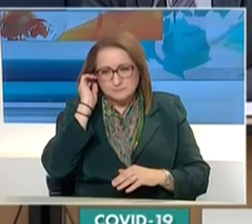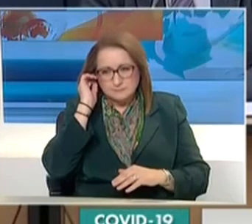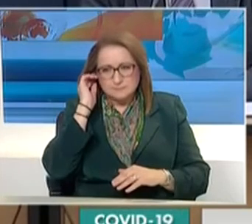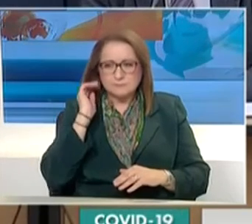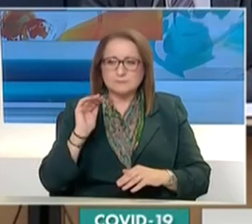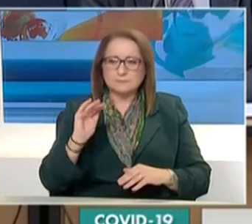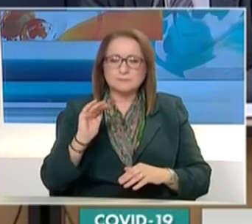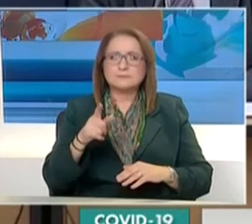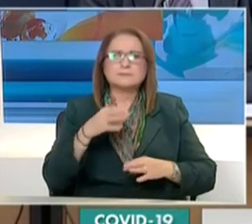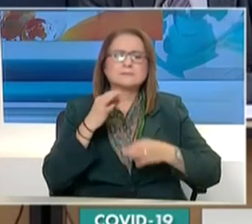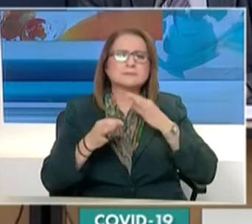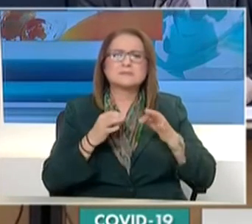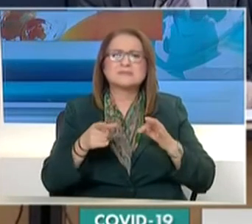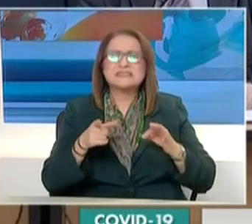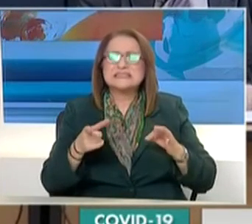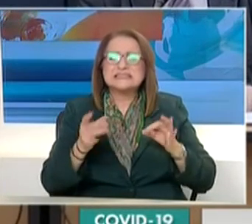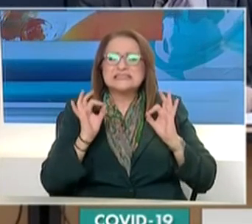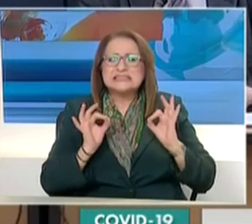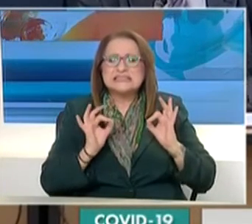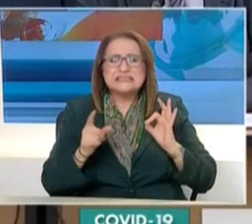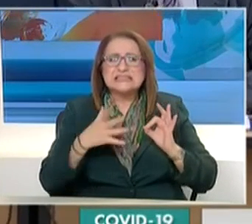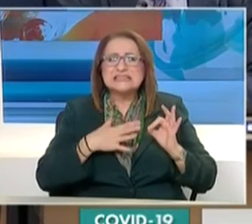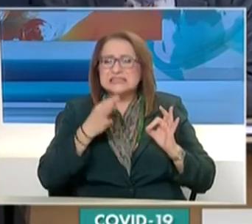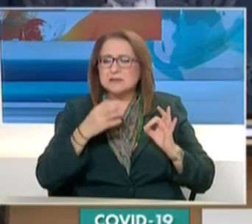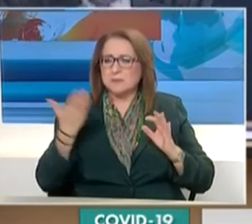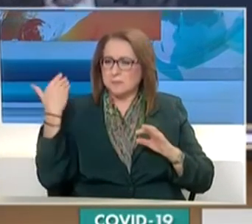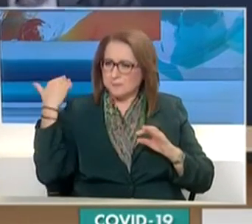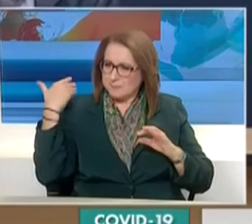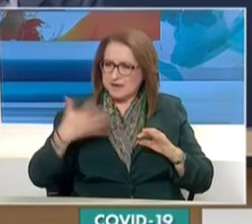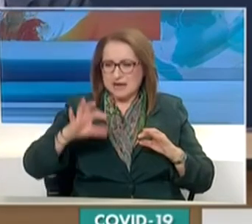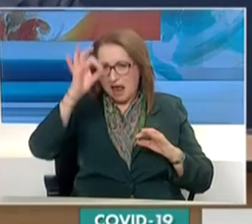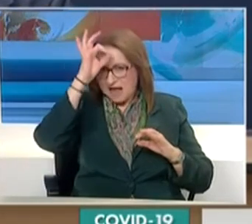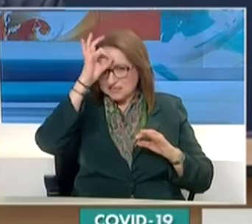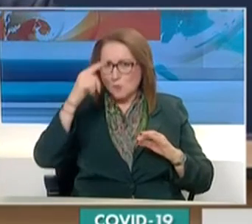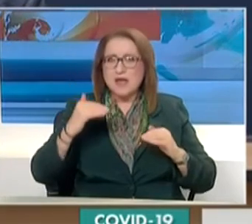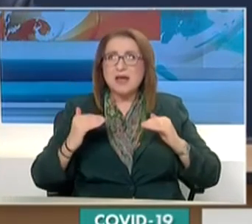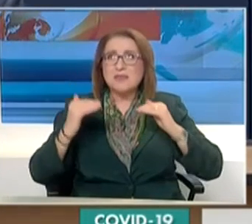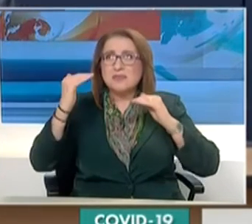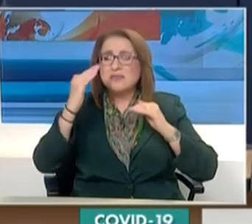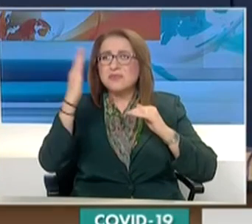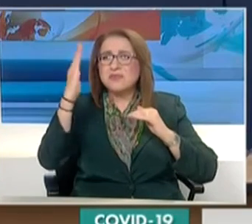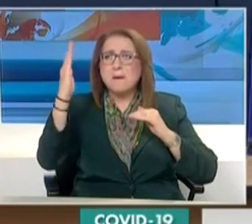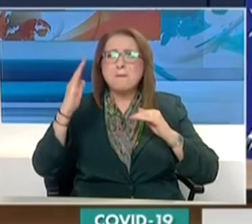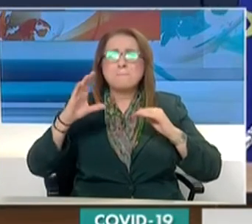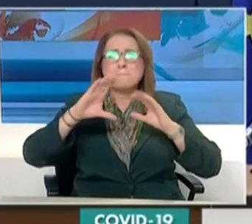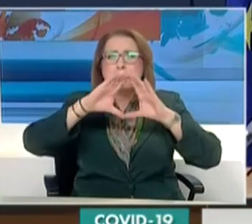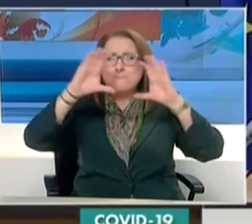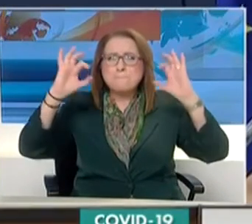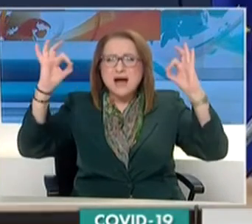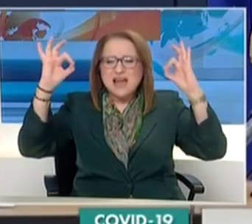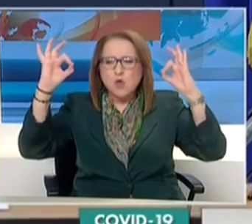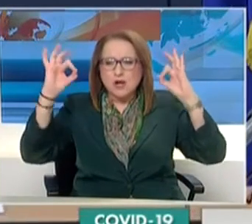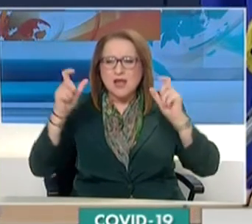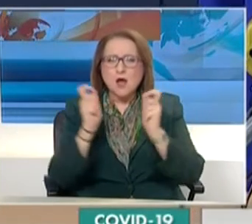Πριν λίγο ενεργοποιήθηκε η Γενική Περιφερειακή Αστυνομική Διεύθυνση Δυτικής Μακεδονίας για την τήρηση του κατοίκων, γεωγραφικού περιορισμού των